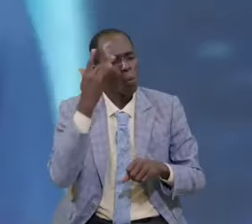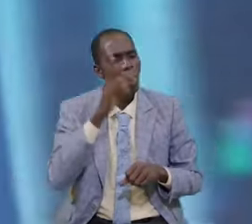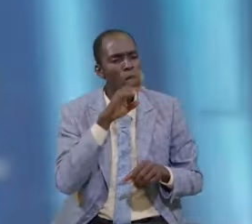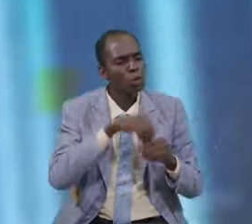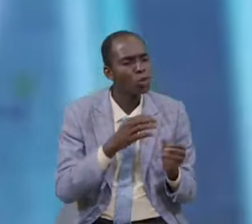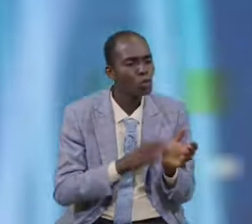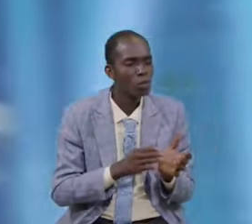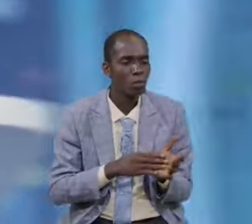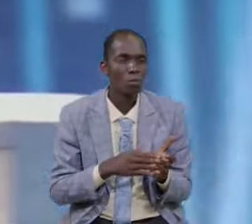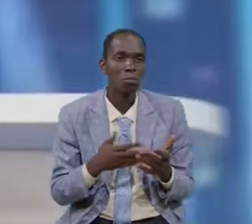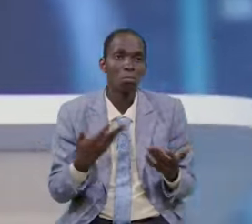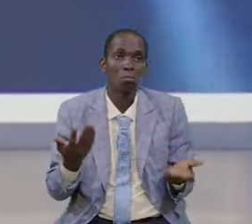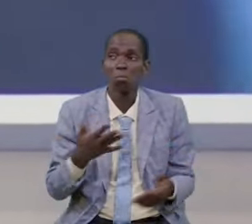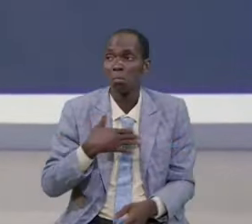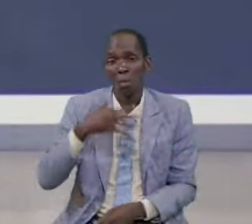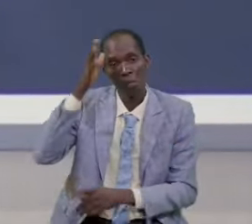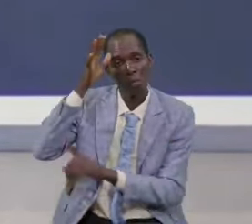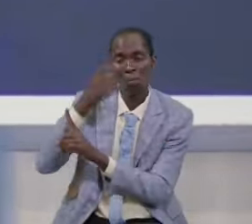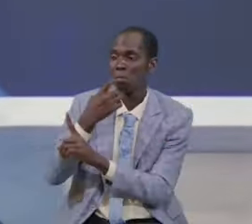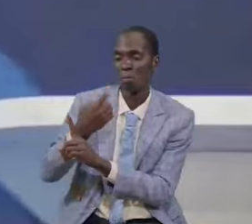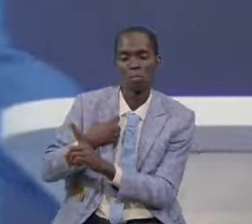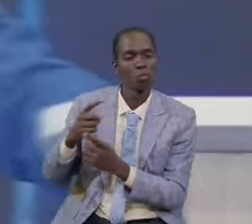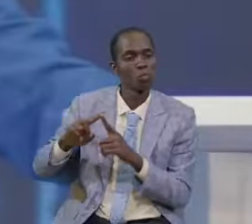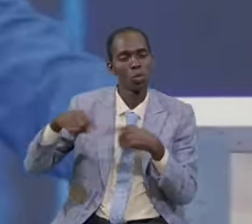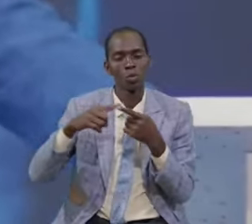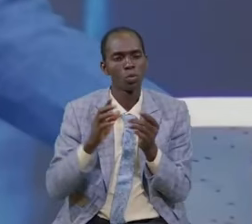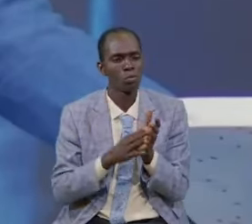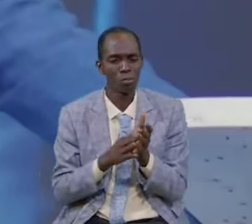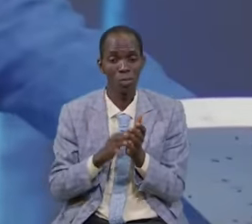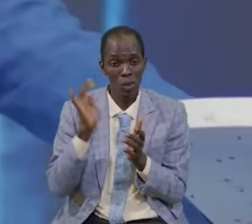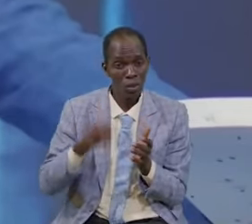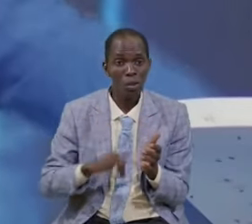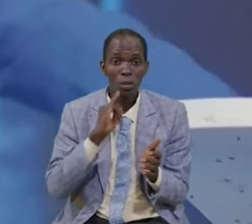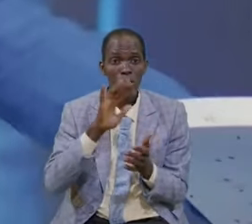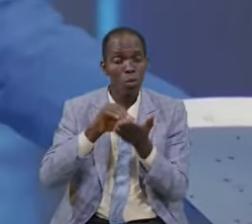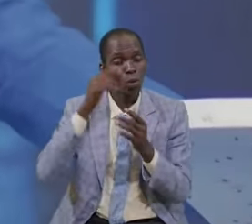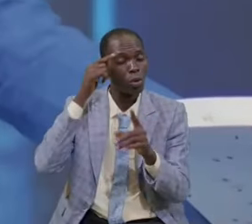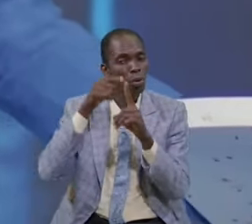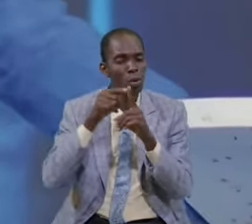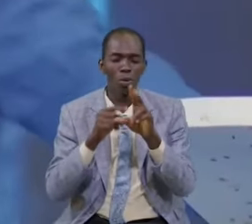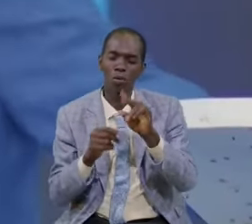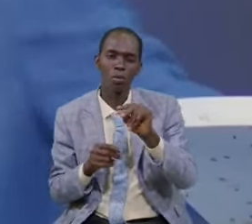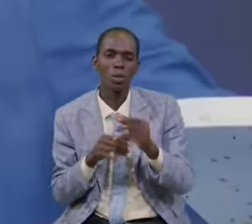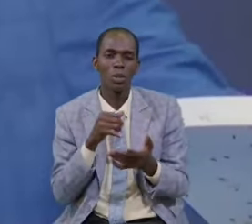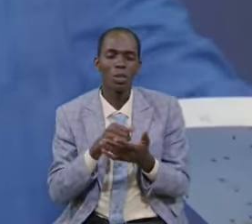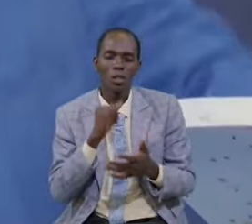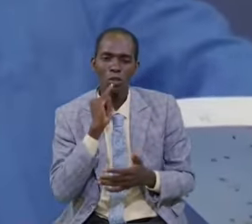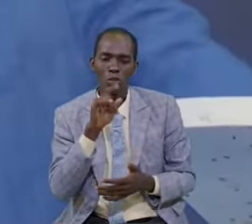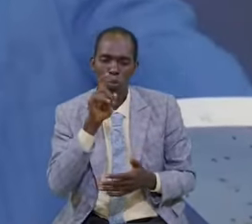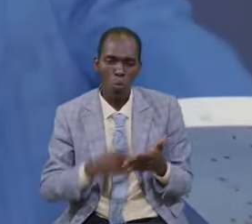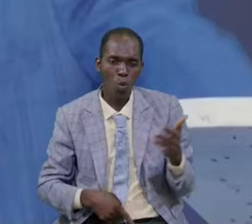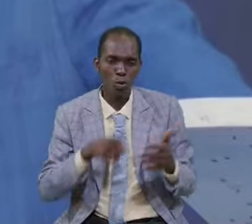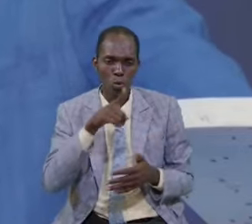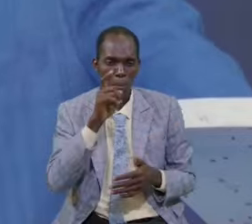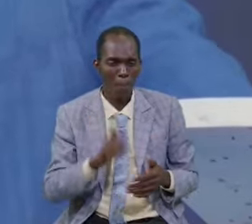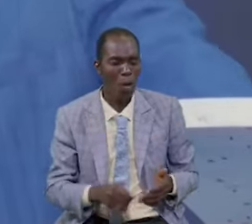dit d'aller à l'école. Ça, ce n'est pas un but. C'est quelque chose que toi-même, que tu réalises de toi-même. Oh, je vois